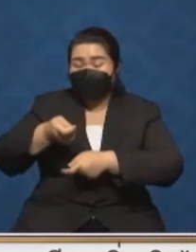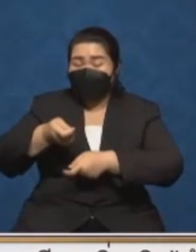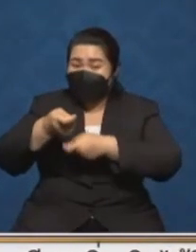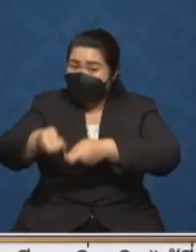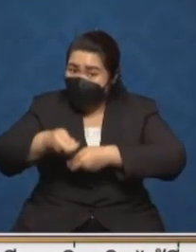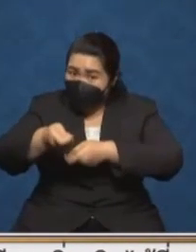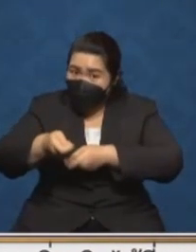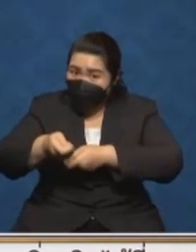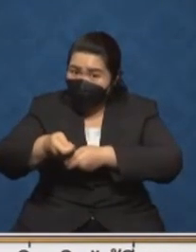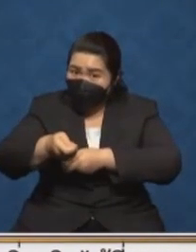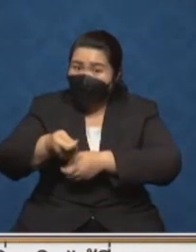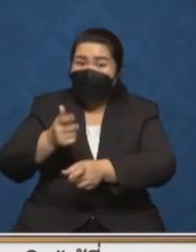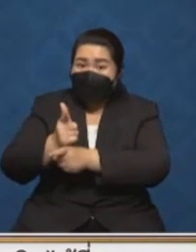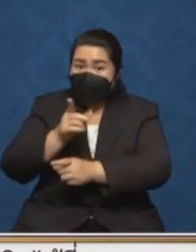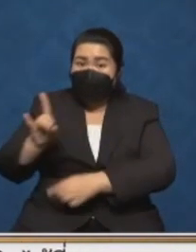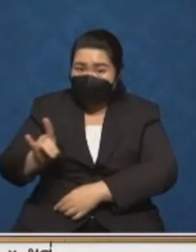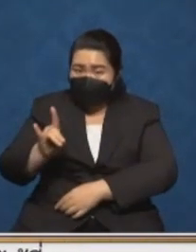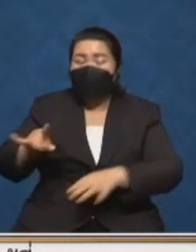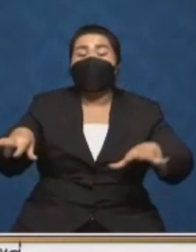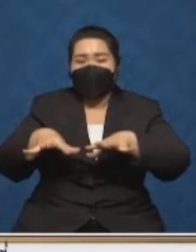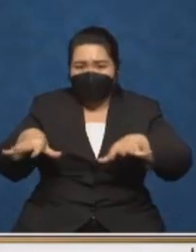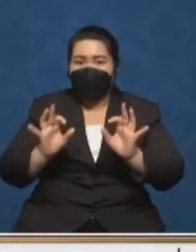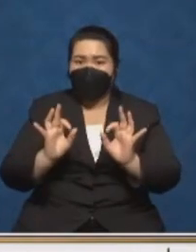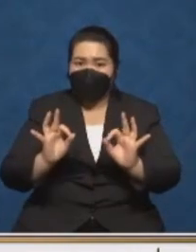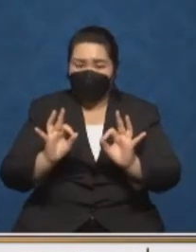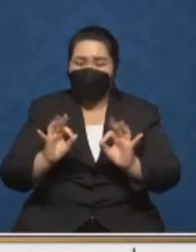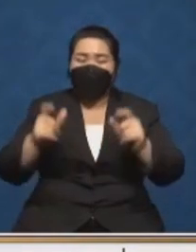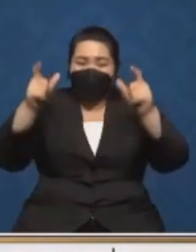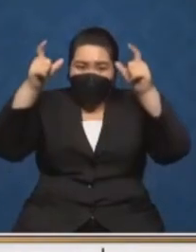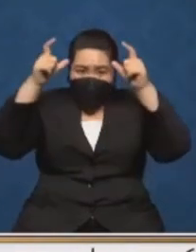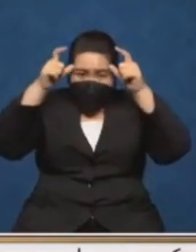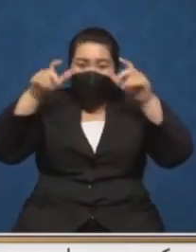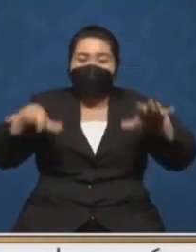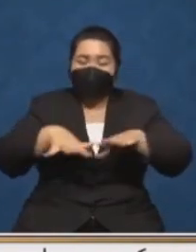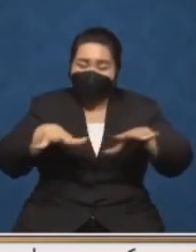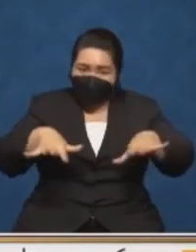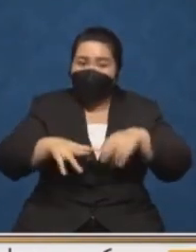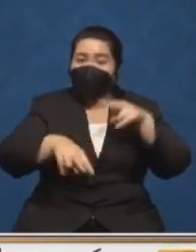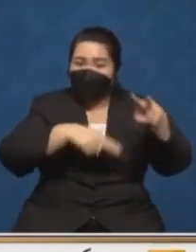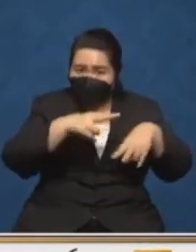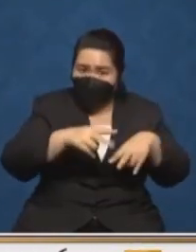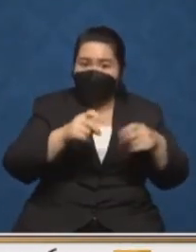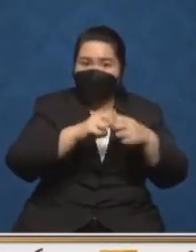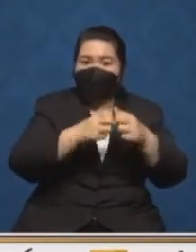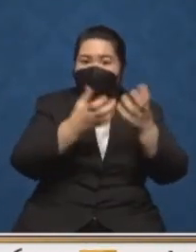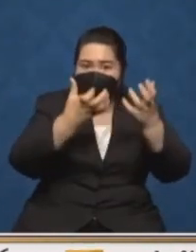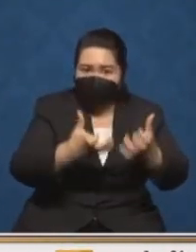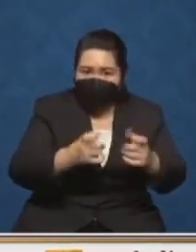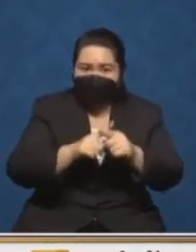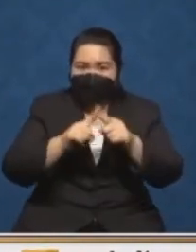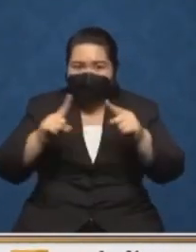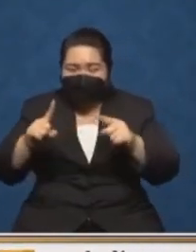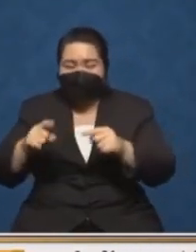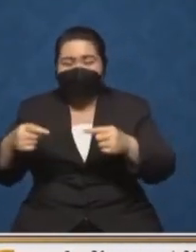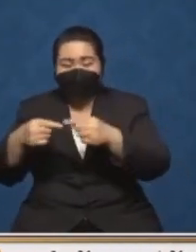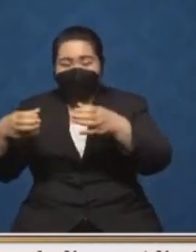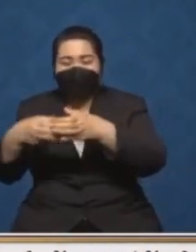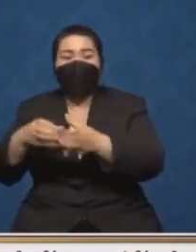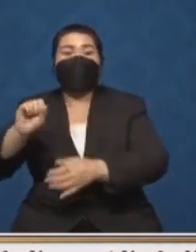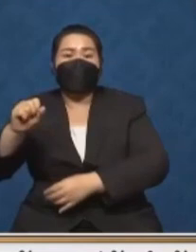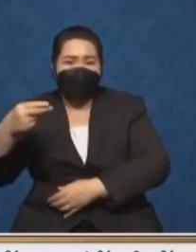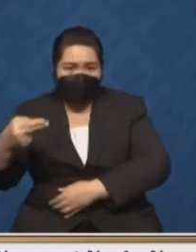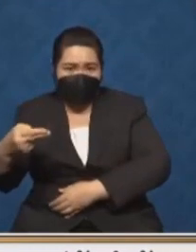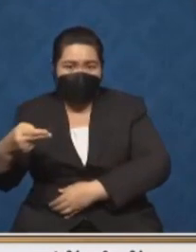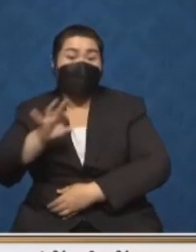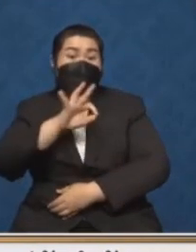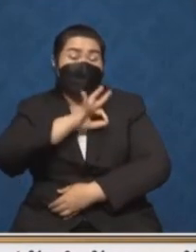โคตัๆไป คือโคขุนผลยัคำ เป็โคขุนที่มีสมาชิกมาก